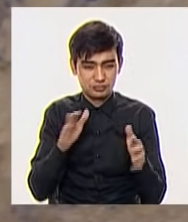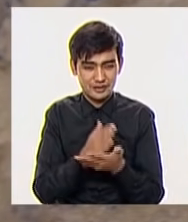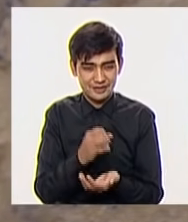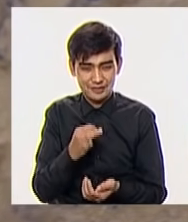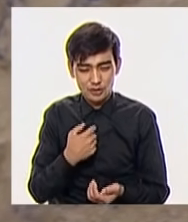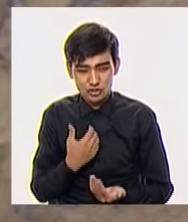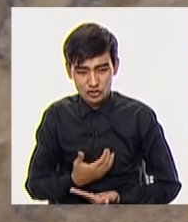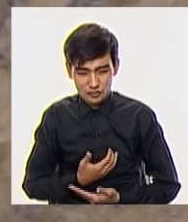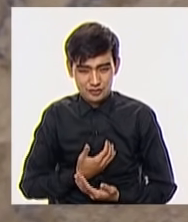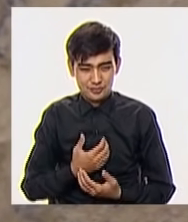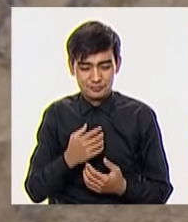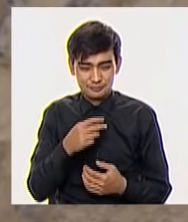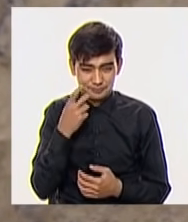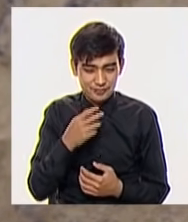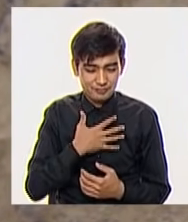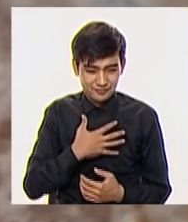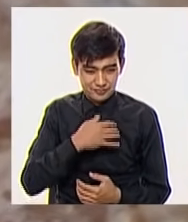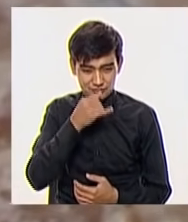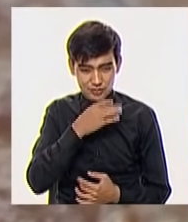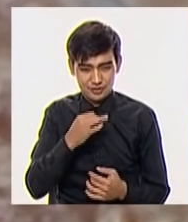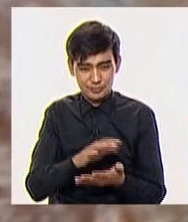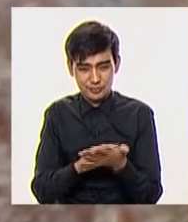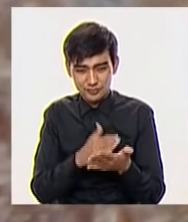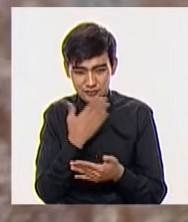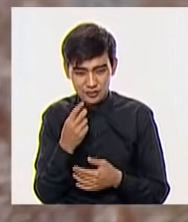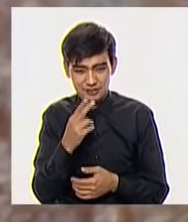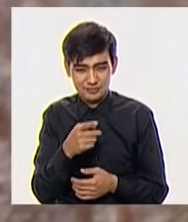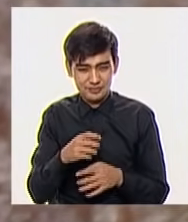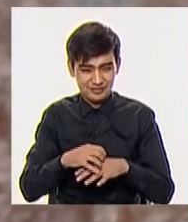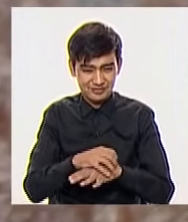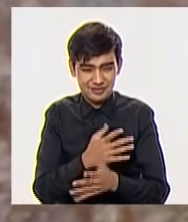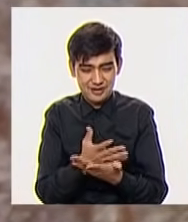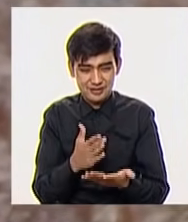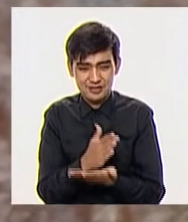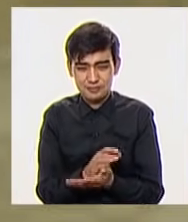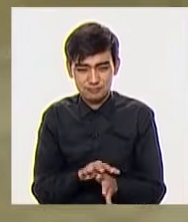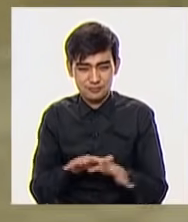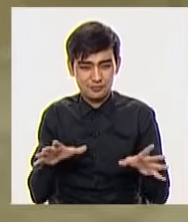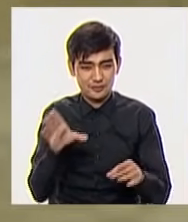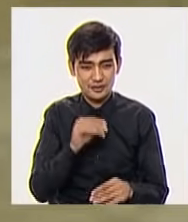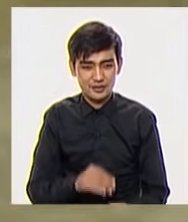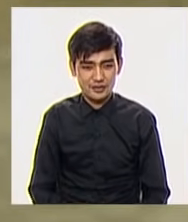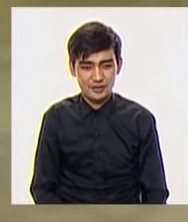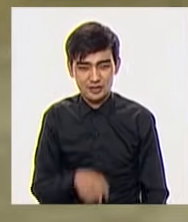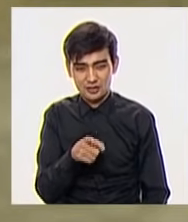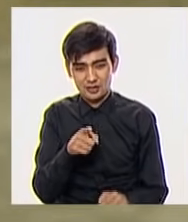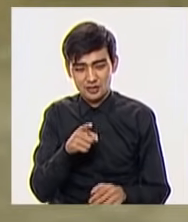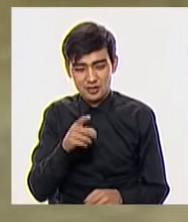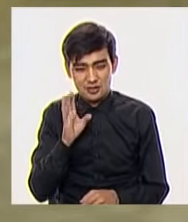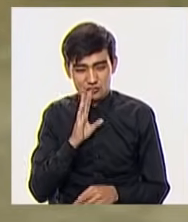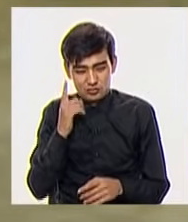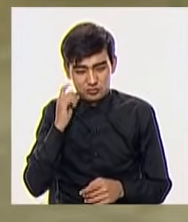еркін тыныстанудан қалғандарын айтады. Тазаланбайтын пәтерде тарақандар қаптап барлық үйге жайылған. Бұл кісіні алып кету керек шығар,